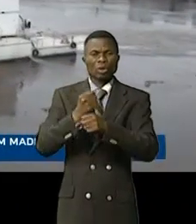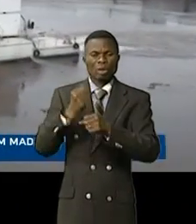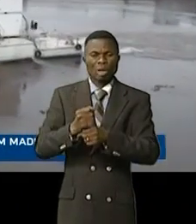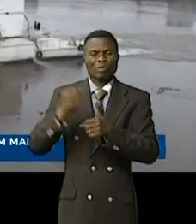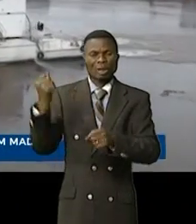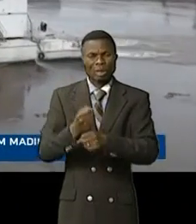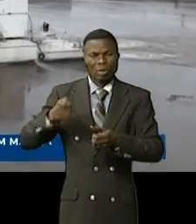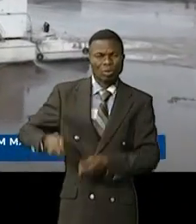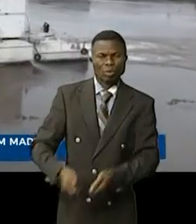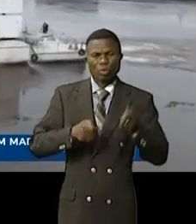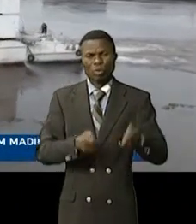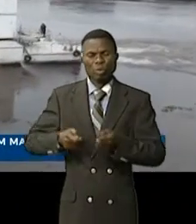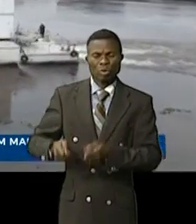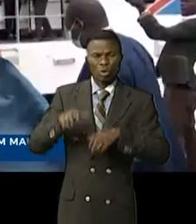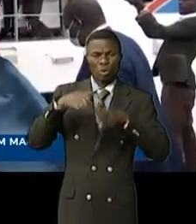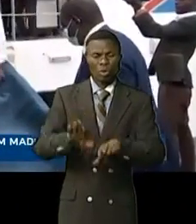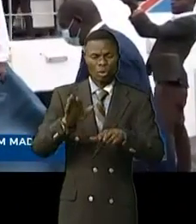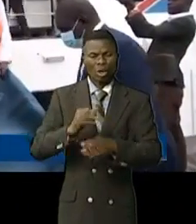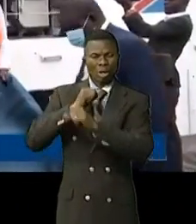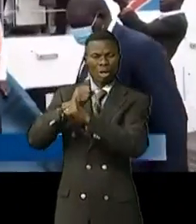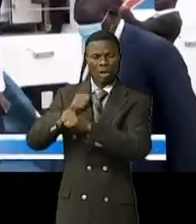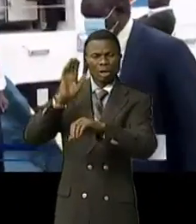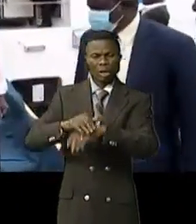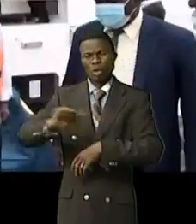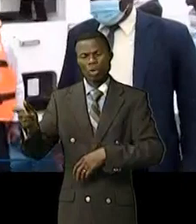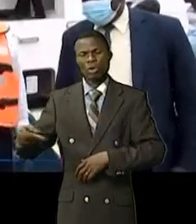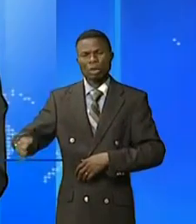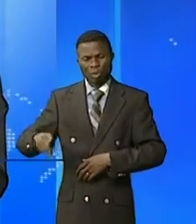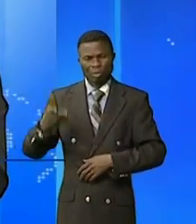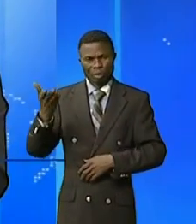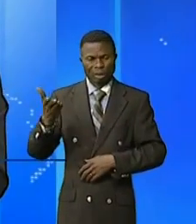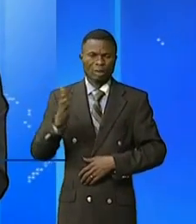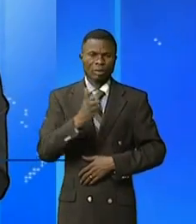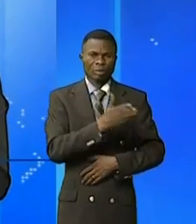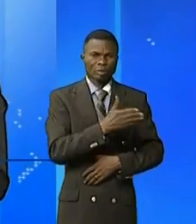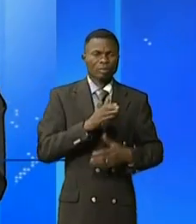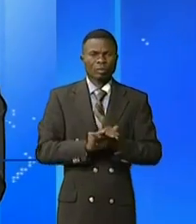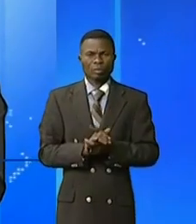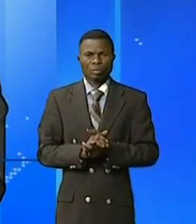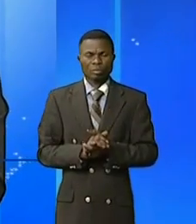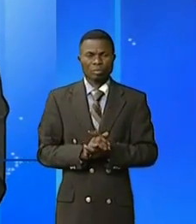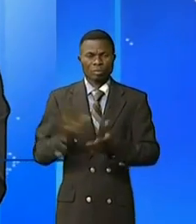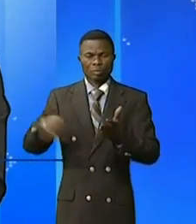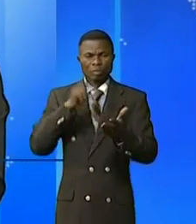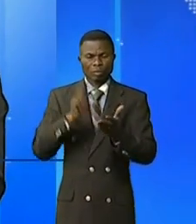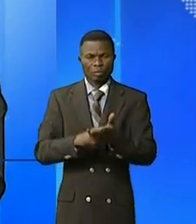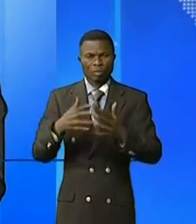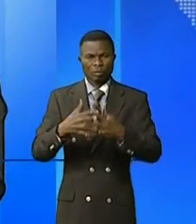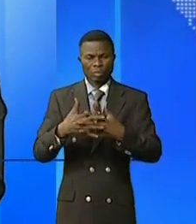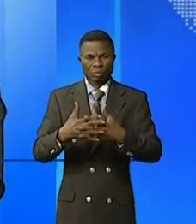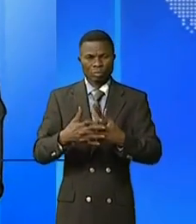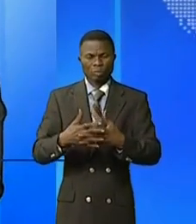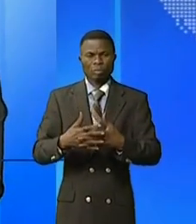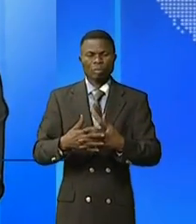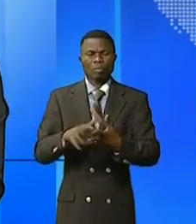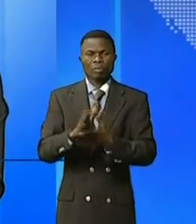Congo va aussi concerner les autres provinces de la RDC. Un nouveau accord de partenariat vient d'être signé